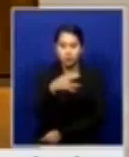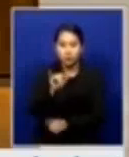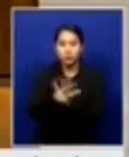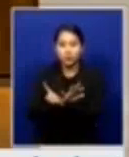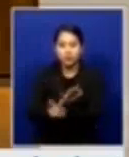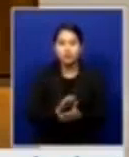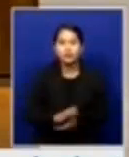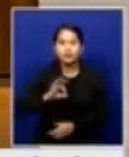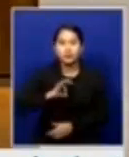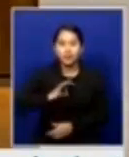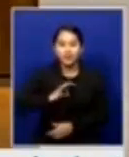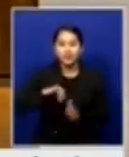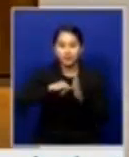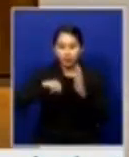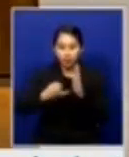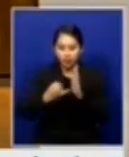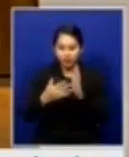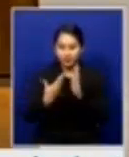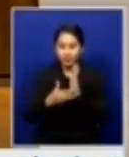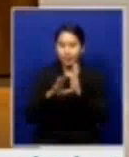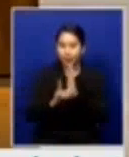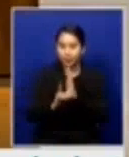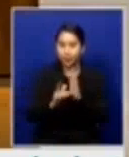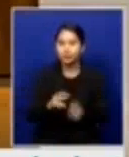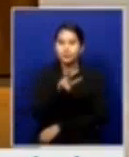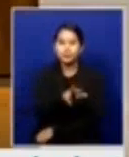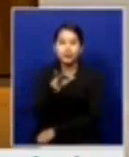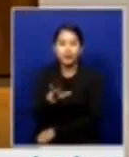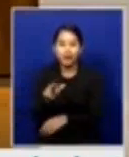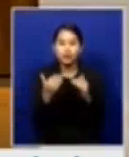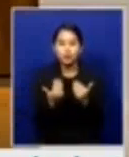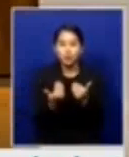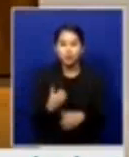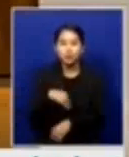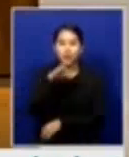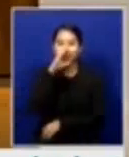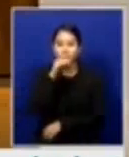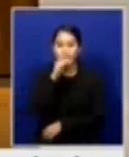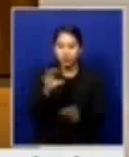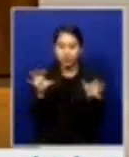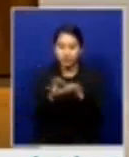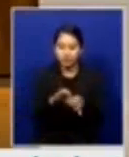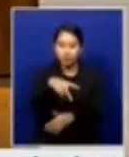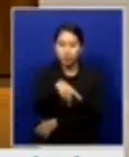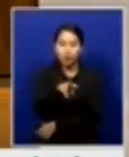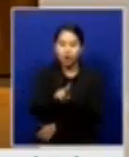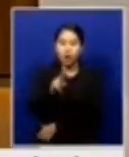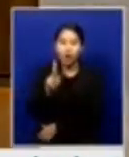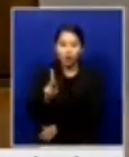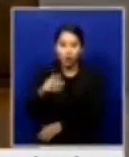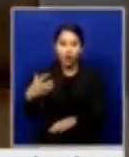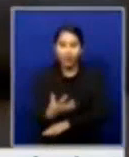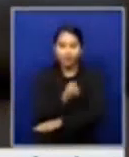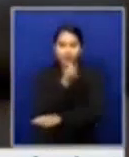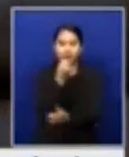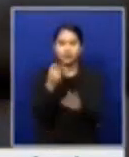ผู้แทนราษฎรจังหวัดชัยภูมิพรรคเพื่อไทยขออภิปรายร่างพระราชกำหนดให้อำนาจกระทรวงการ